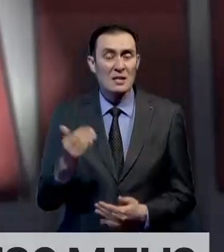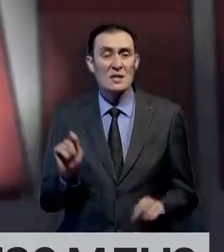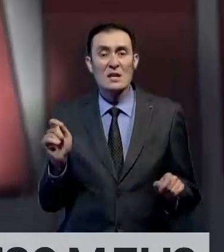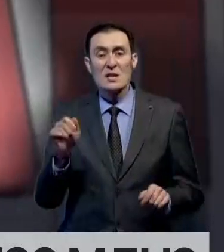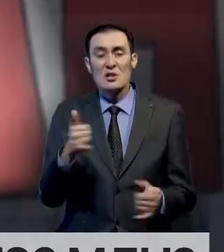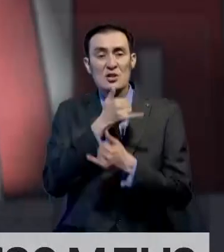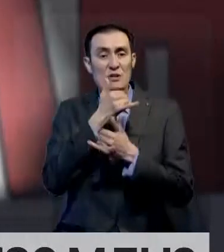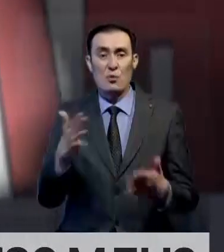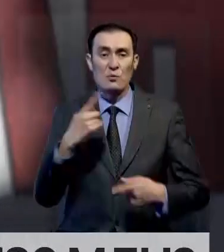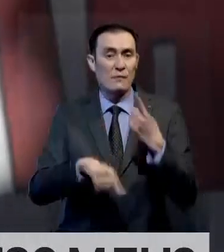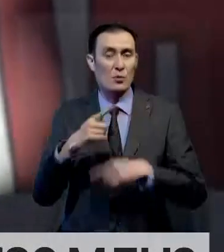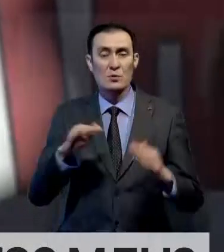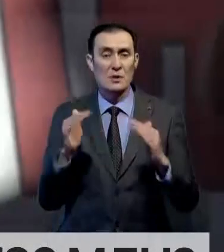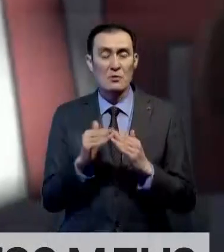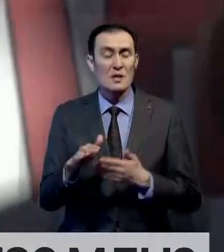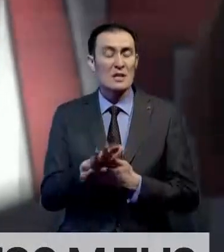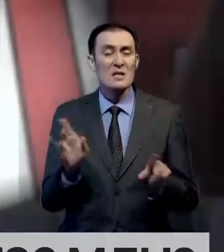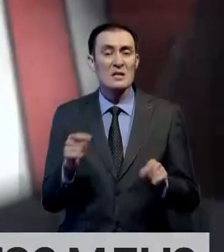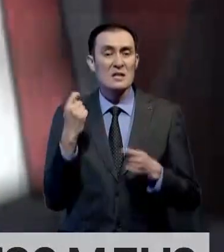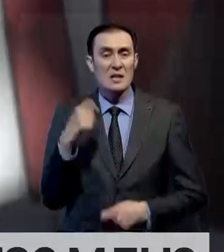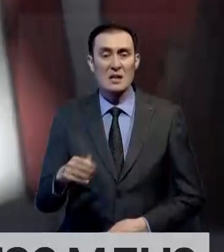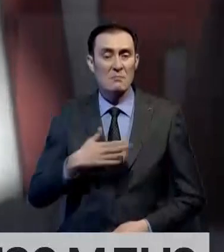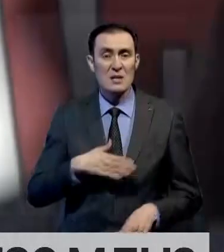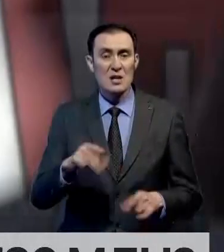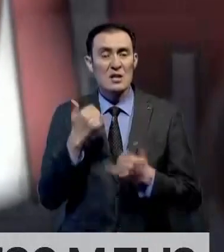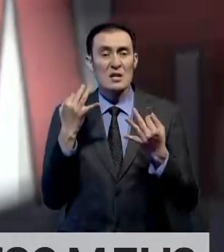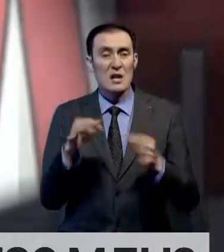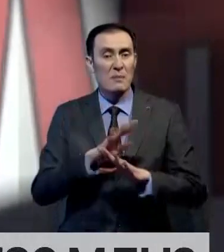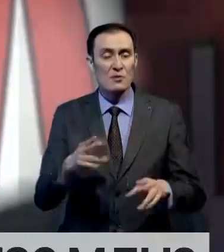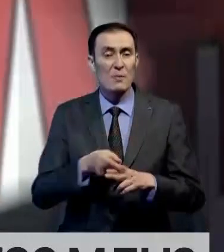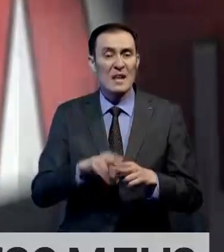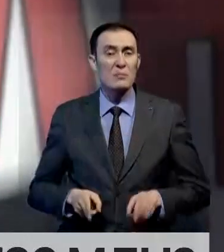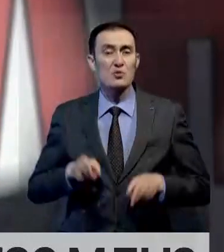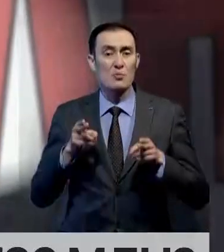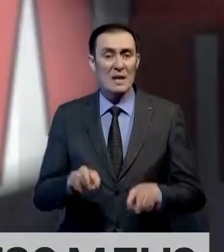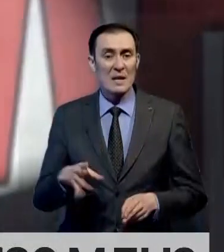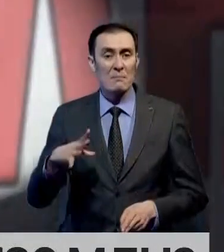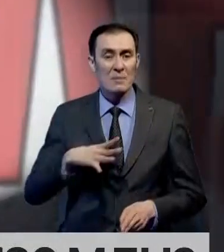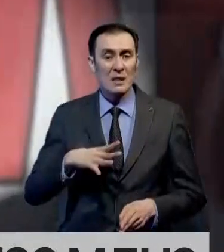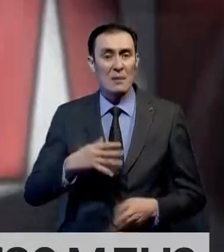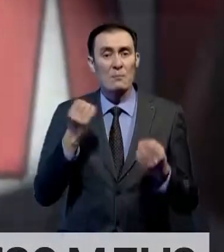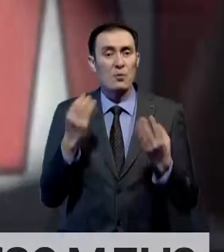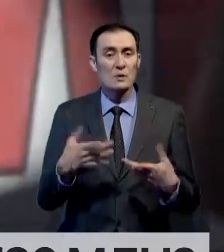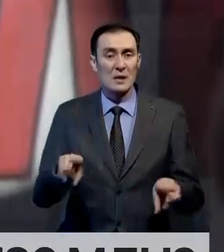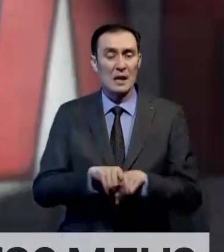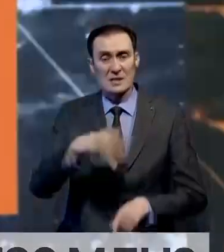не вернутся домой. Ни при каких обстоятельствах мы не позволим, чтобы это преступление было забыто.